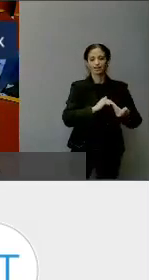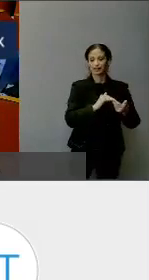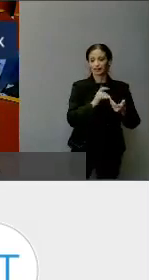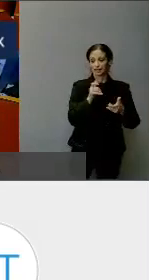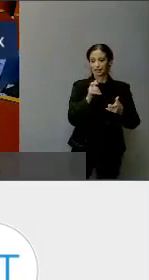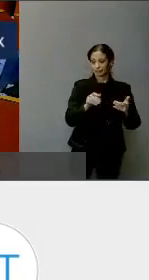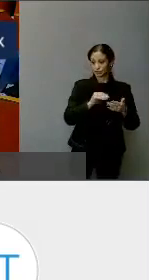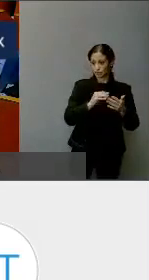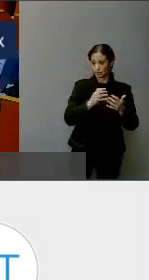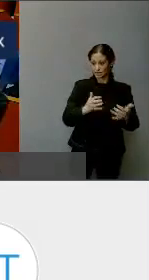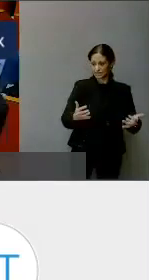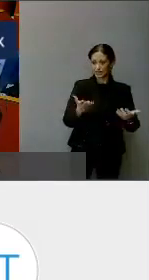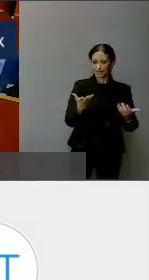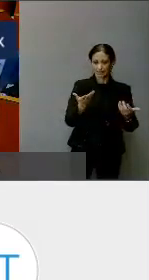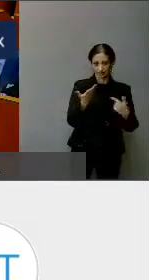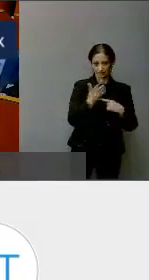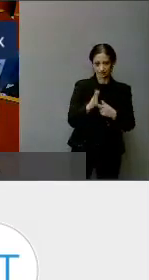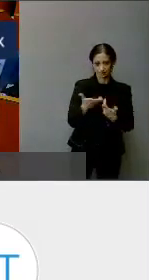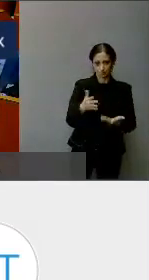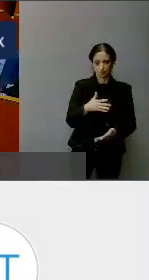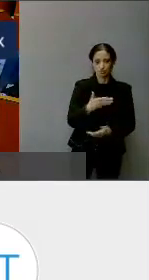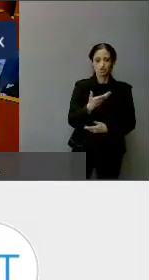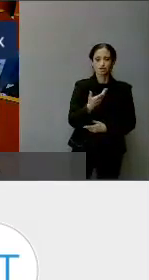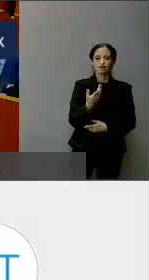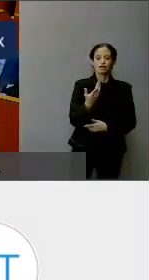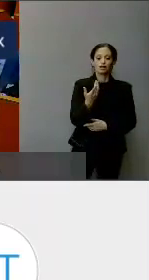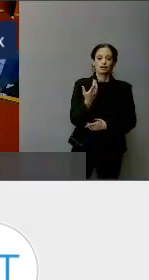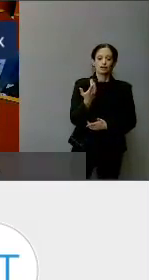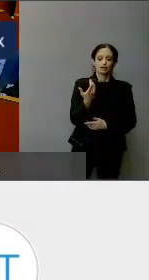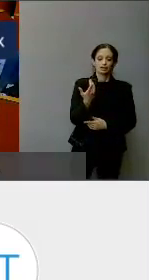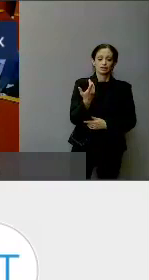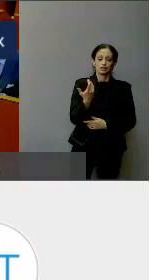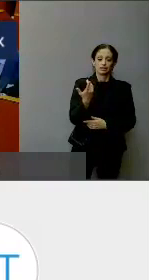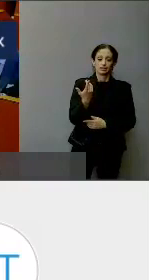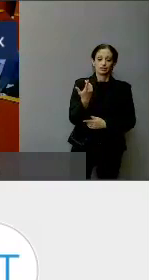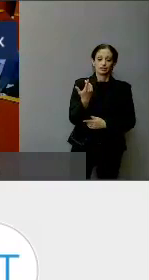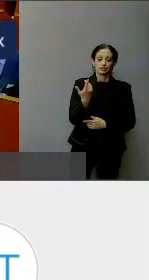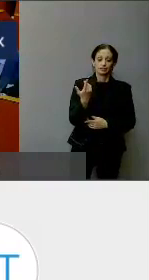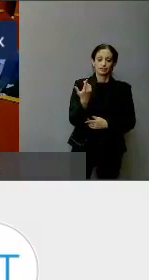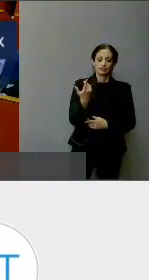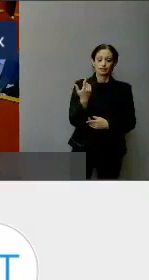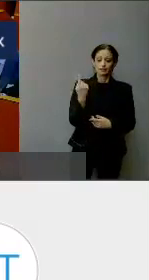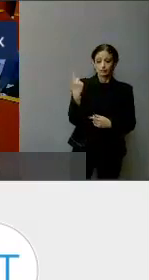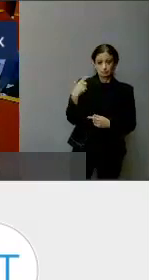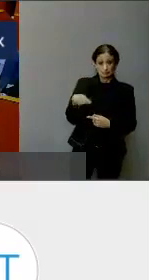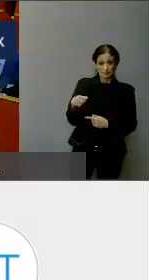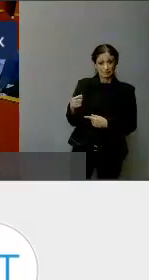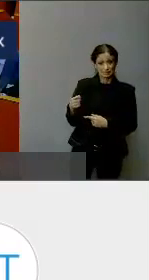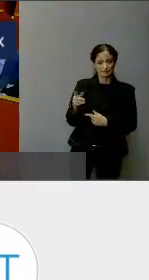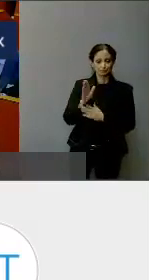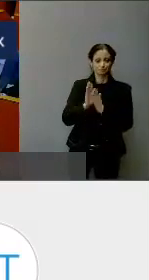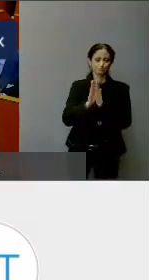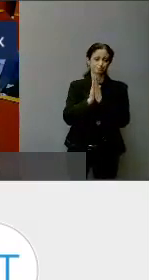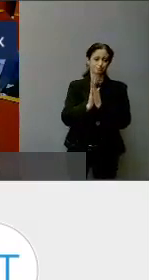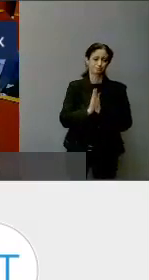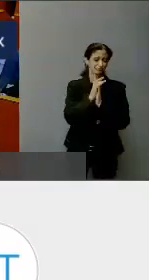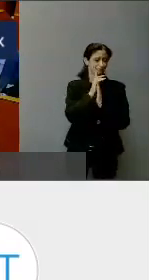presenti altrettanto mi hanno detto ci hanno detto tutti quanti di fermarci